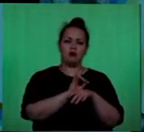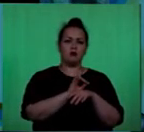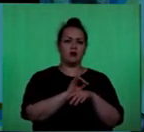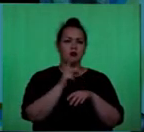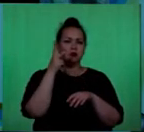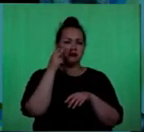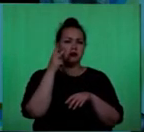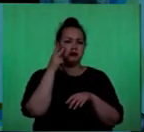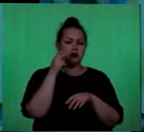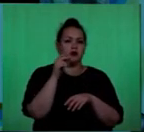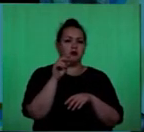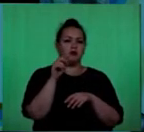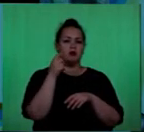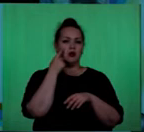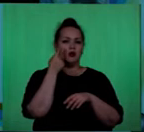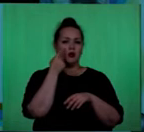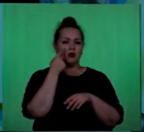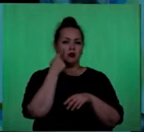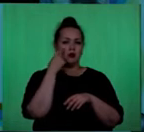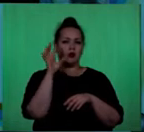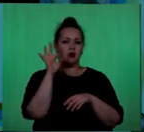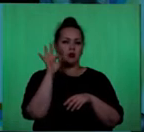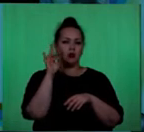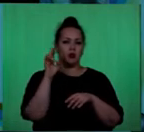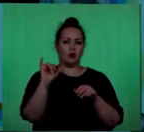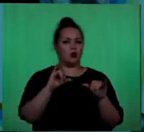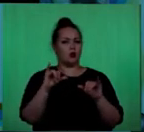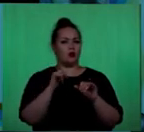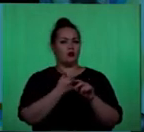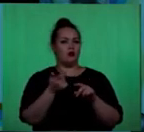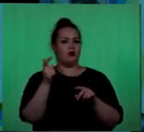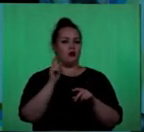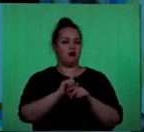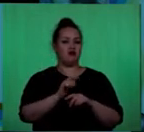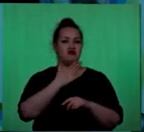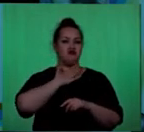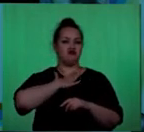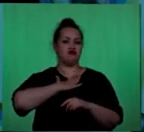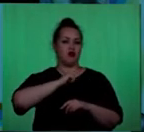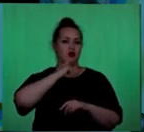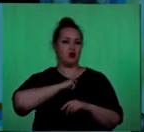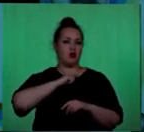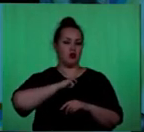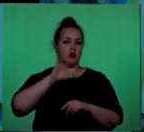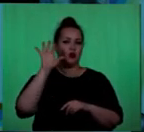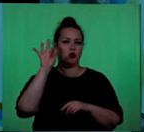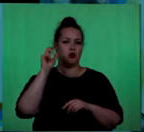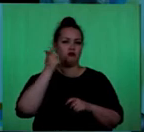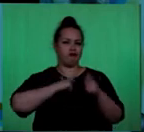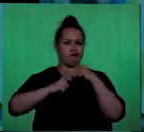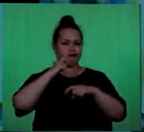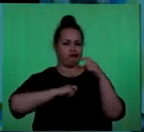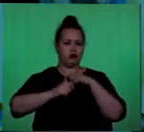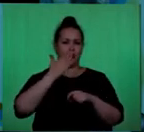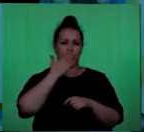он проказничает он очень доволен собой он эгоист и любит